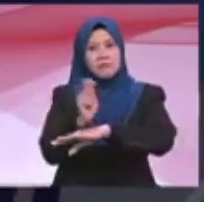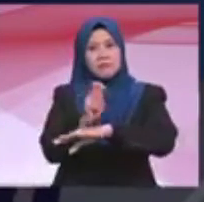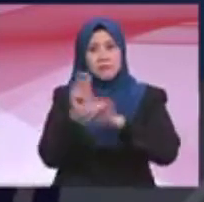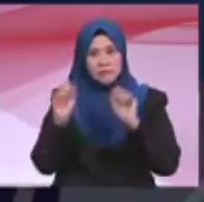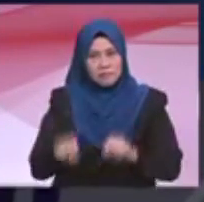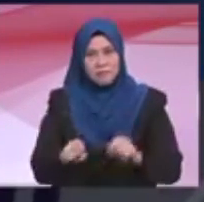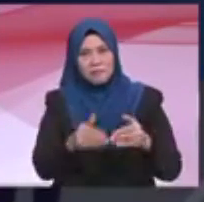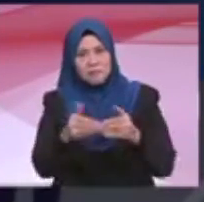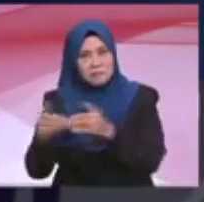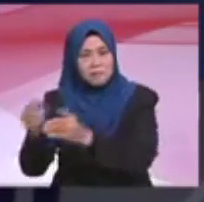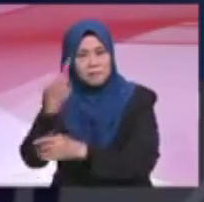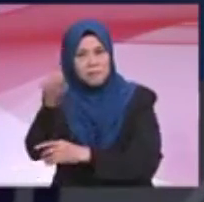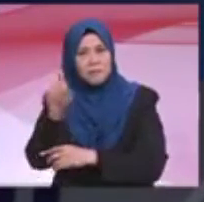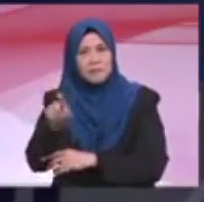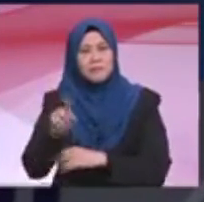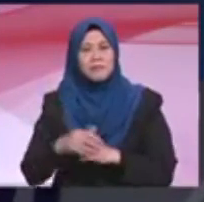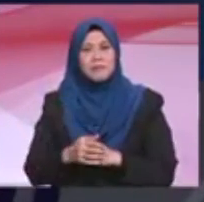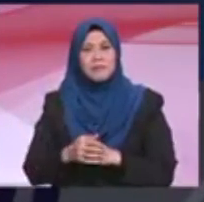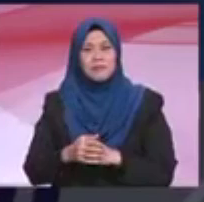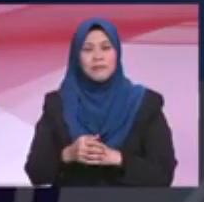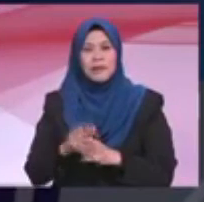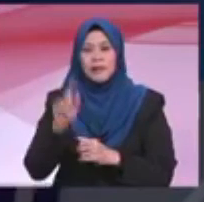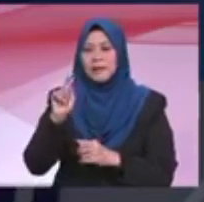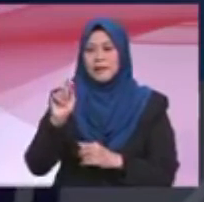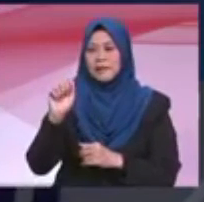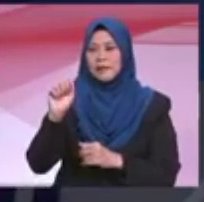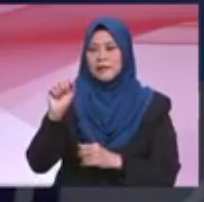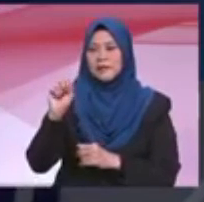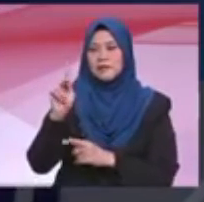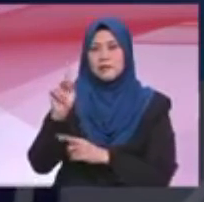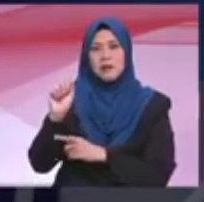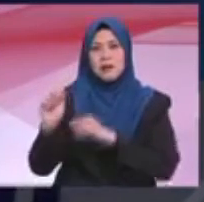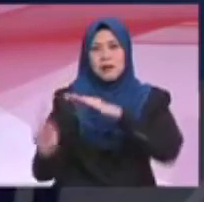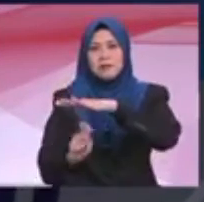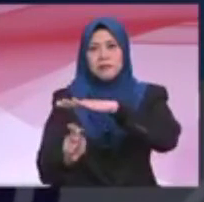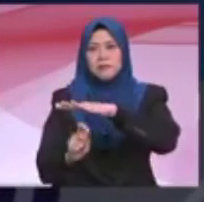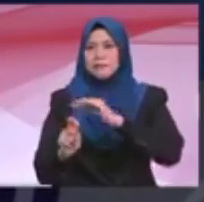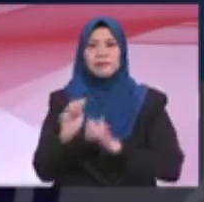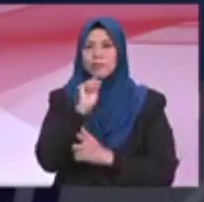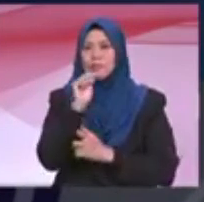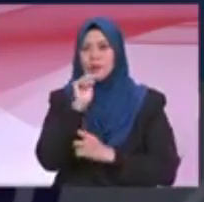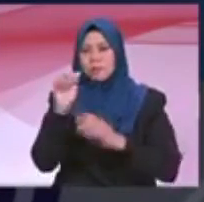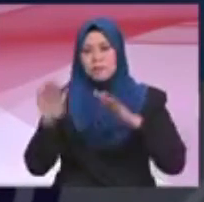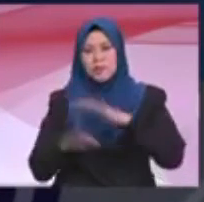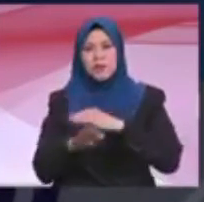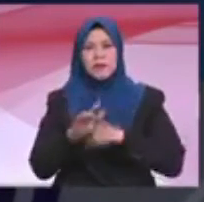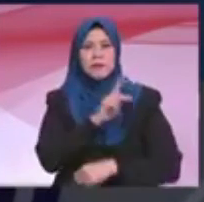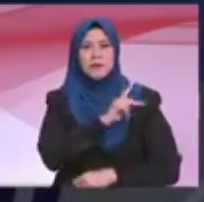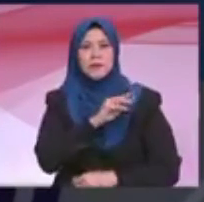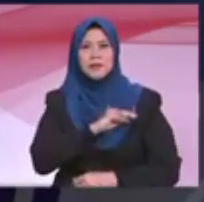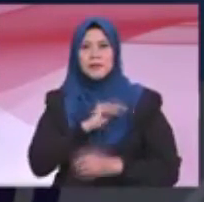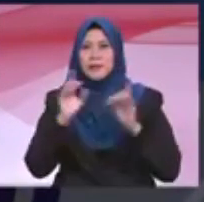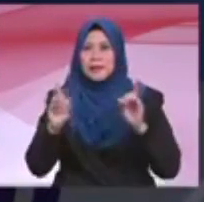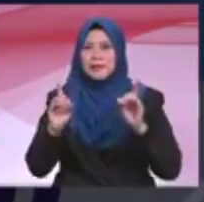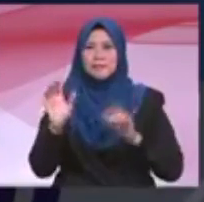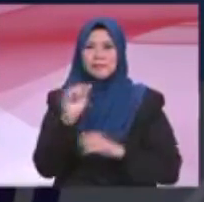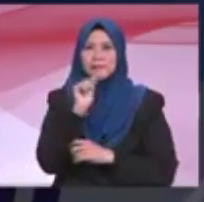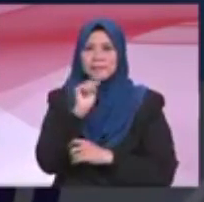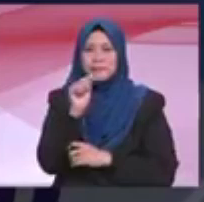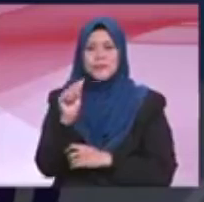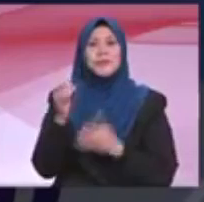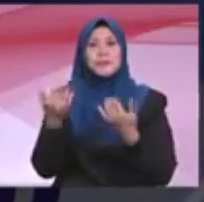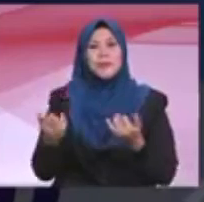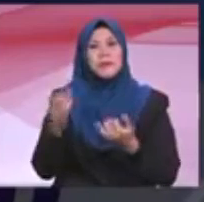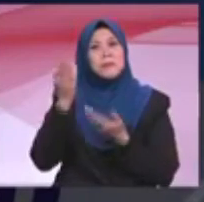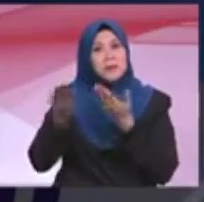bawah apa kita panggil taska. Taska ini bukan di bawah bidang kuasa Kementerian Pendidikan dan insyaAllah kementerian yang berkaitan akan